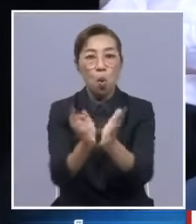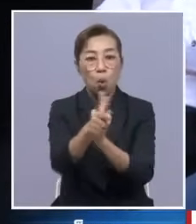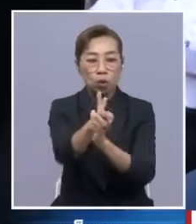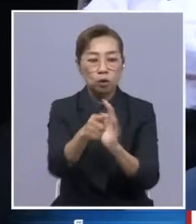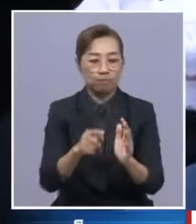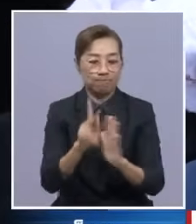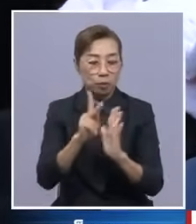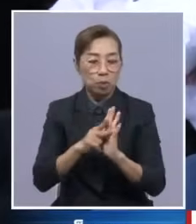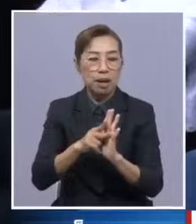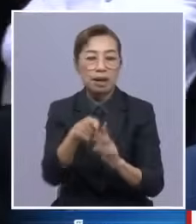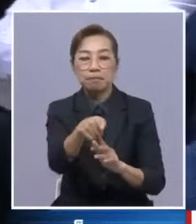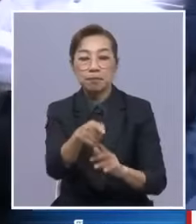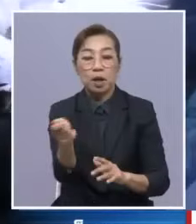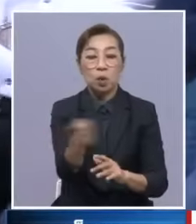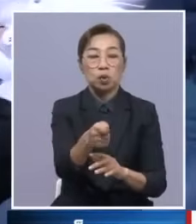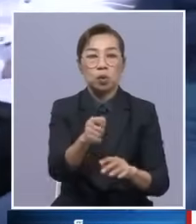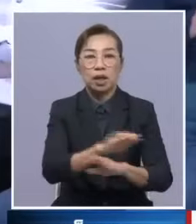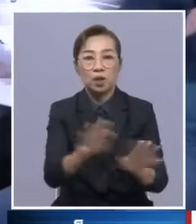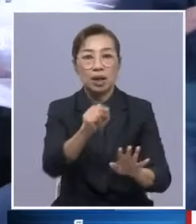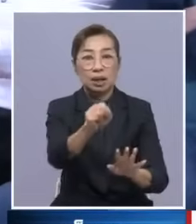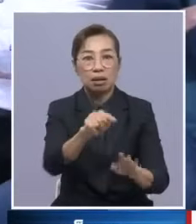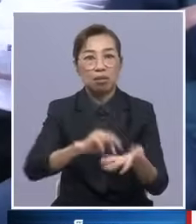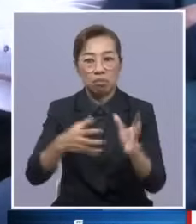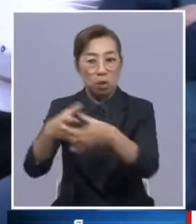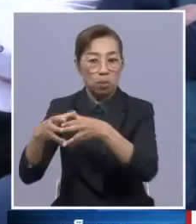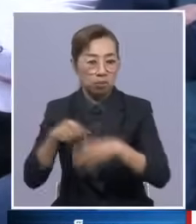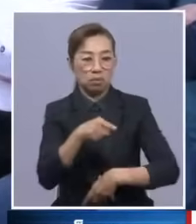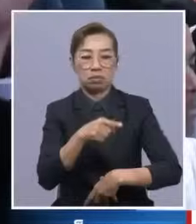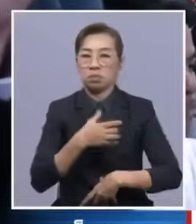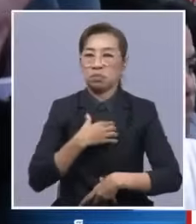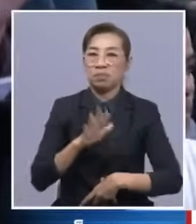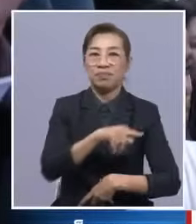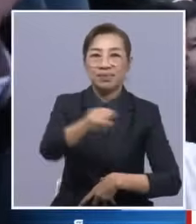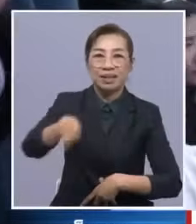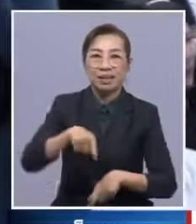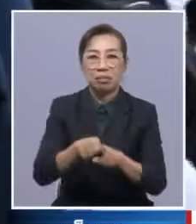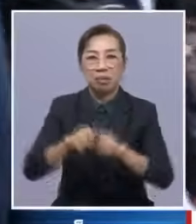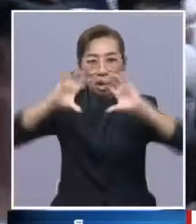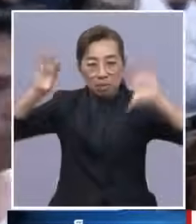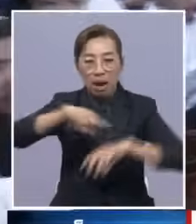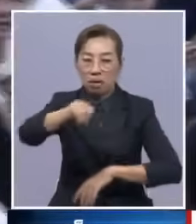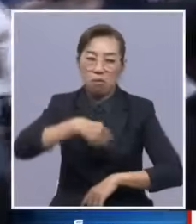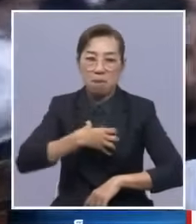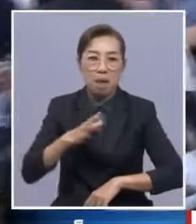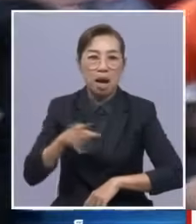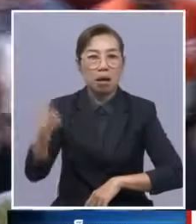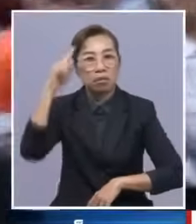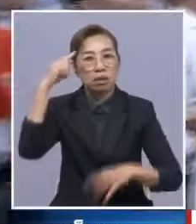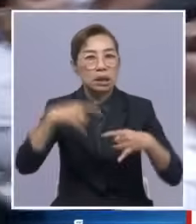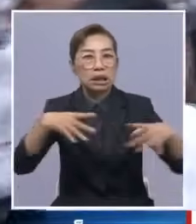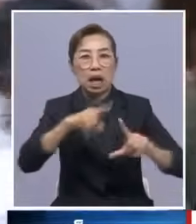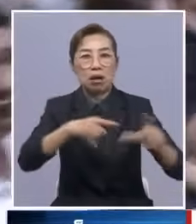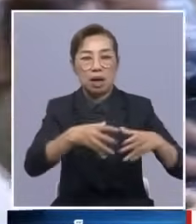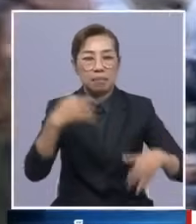เป็นเงื่อนไขสำคัญที่กดดันให้พรรคการเมืองต้องมาแสดงจุดยืนในเรื่องนี้แทบทั้งหมดในฝ่ายรัฐบาลก็ตรงข้ามกับก้าว